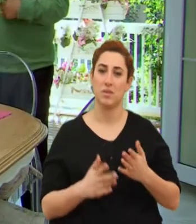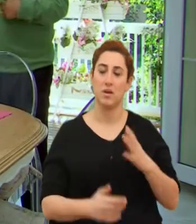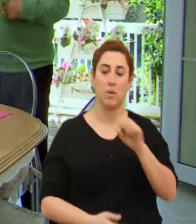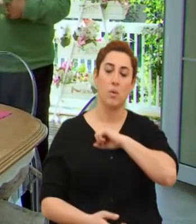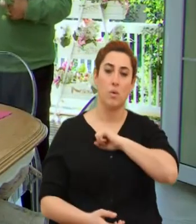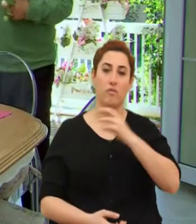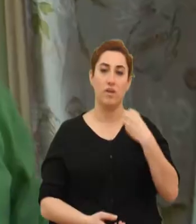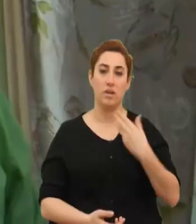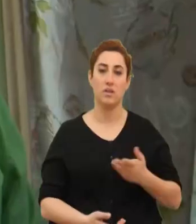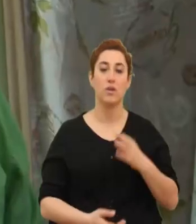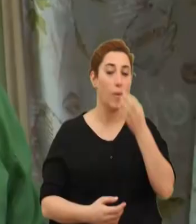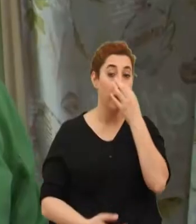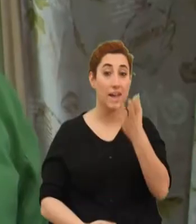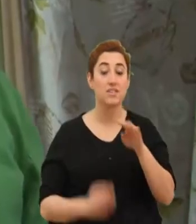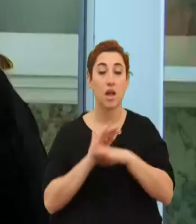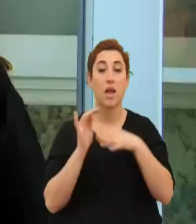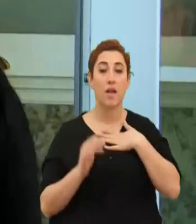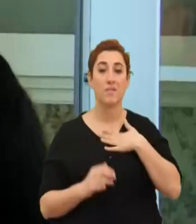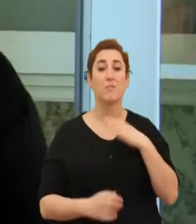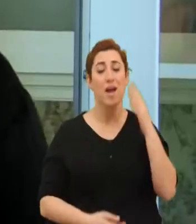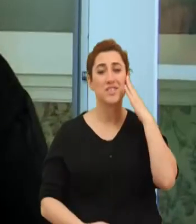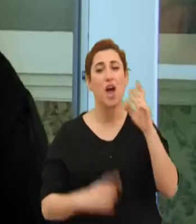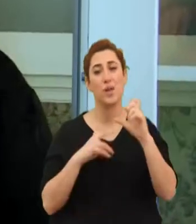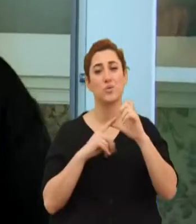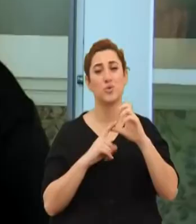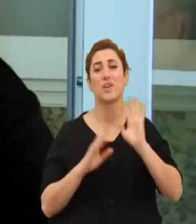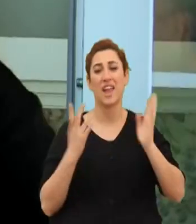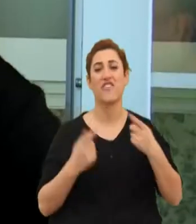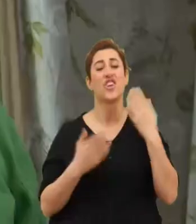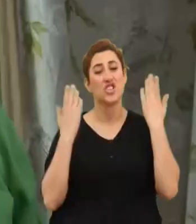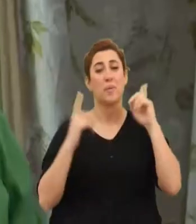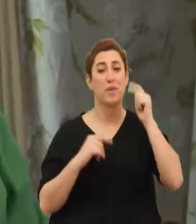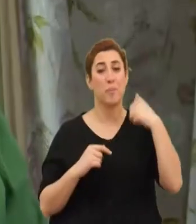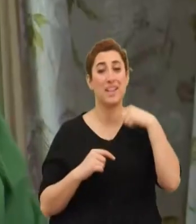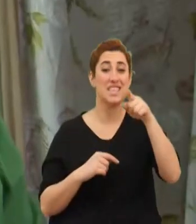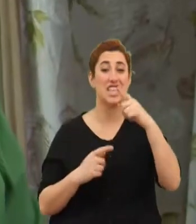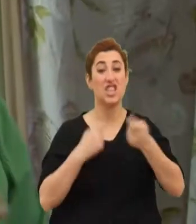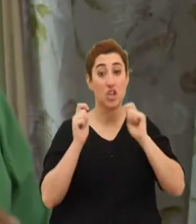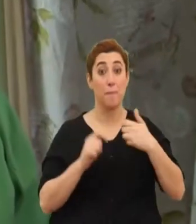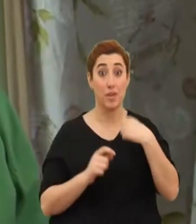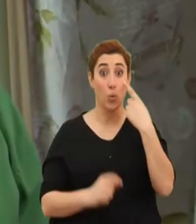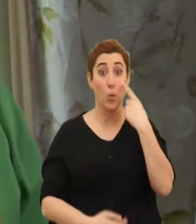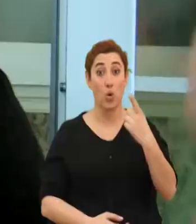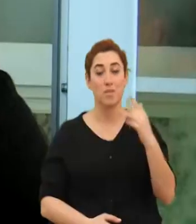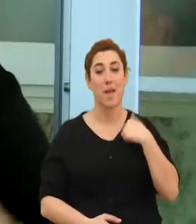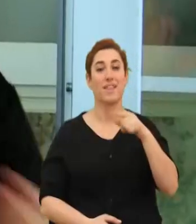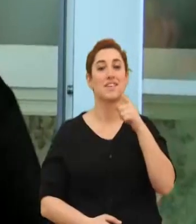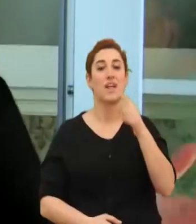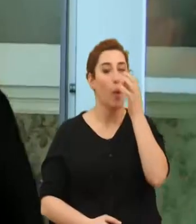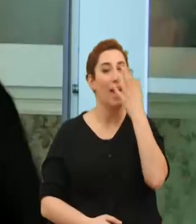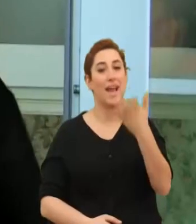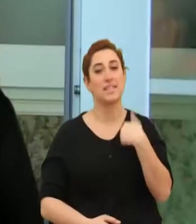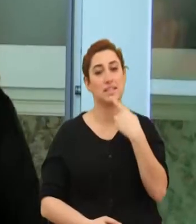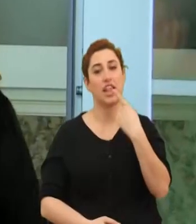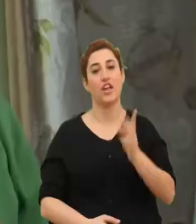Ay, ödümü patlattın. Kolay gelsin hayatım. Hey, sağ ol Şükrü. Yani inşallah bir gün ben de senin iş yaptığını göreceğim ve ben de sana kolay